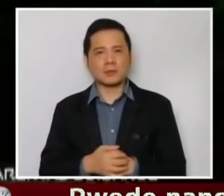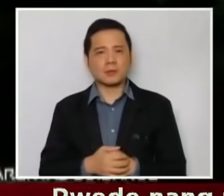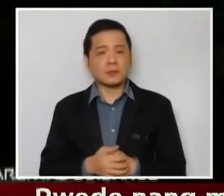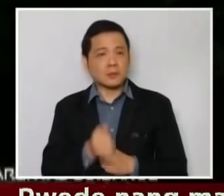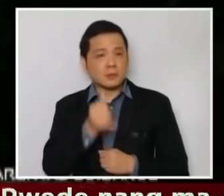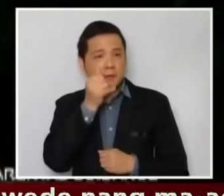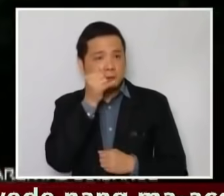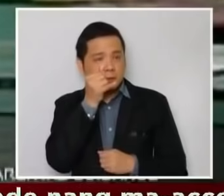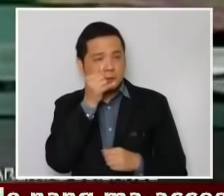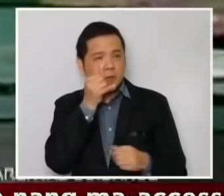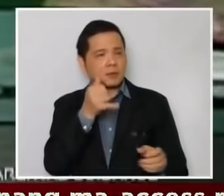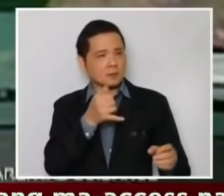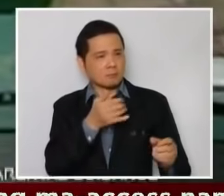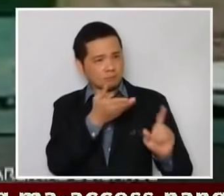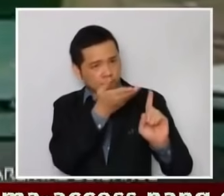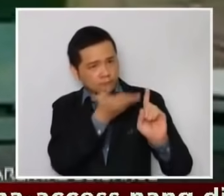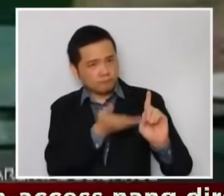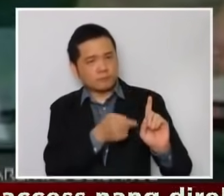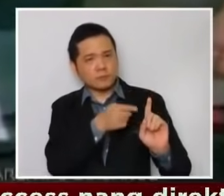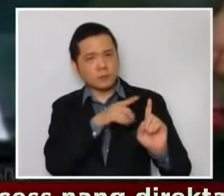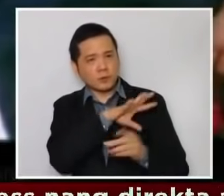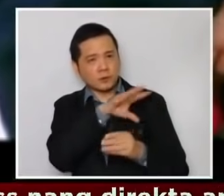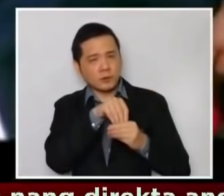sa industriya si Kabayan.